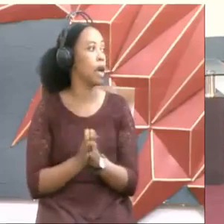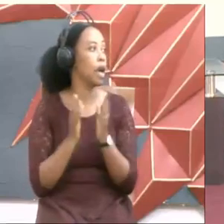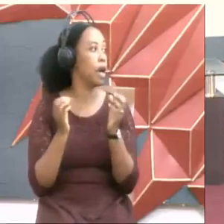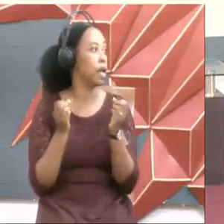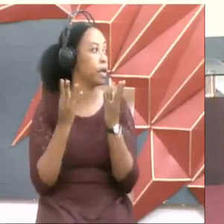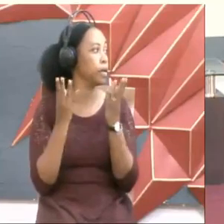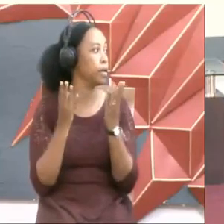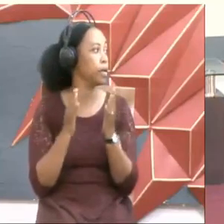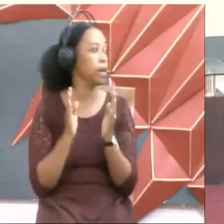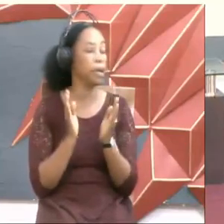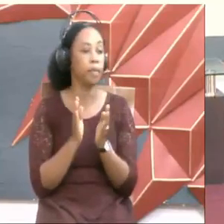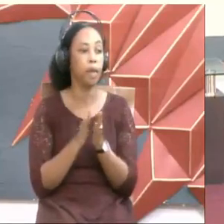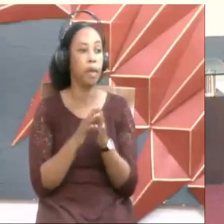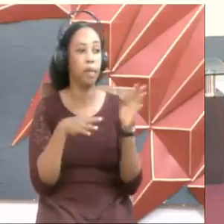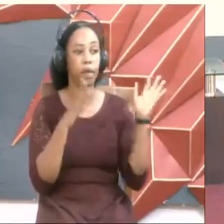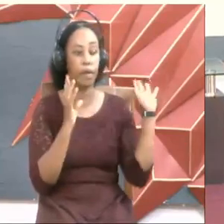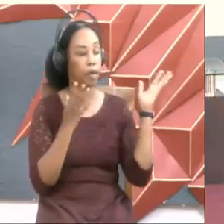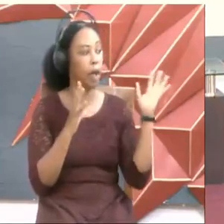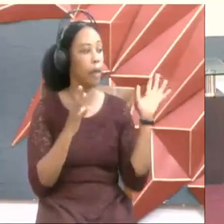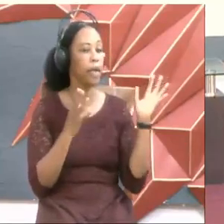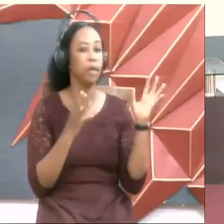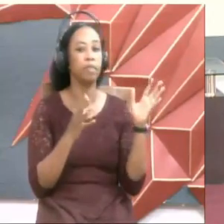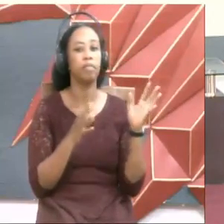Alléluia. Amen.